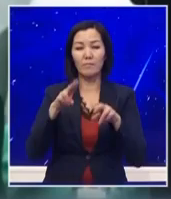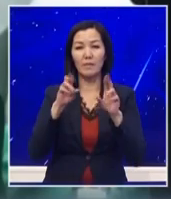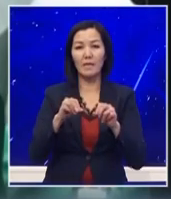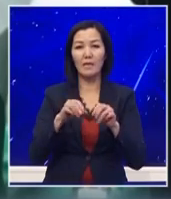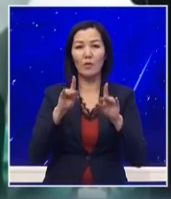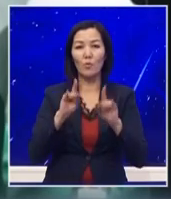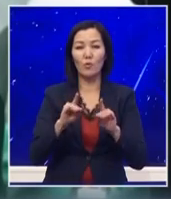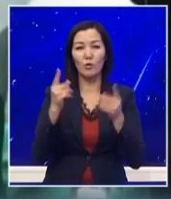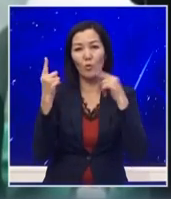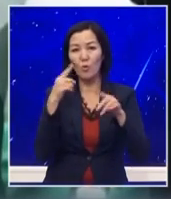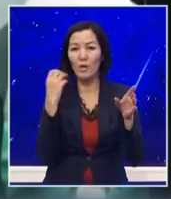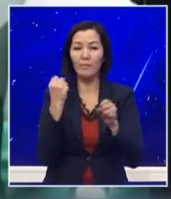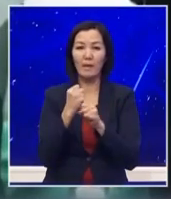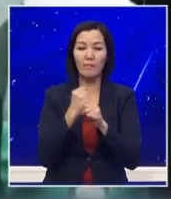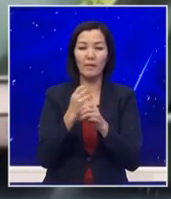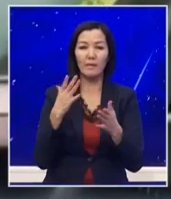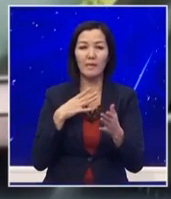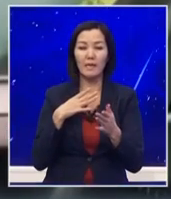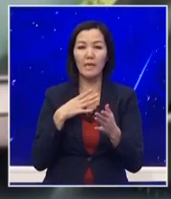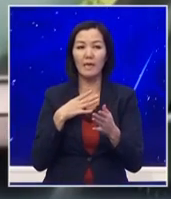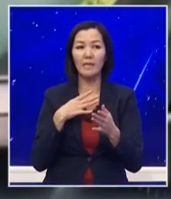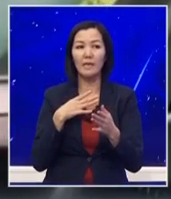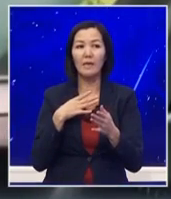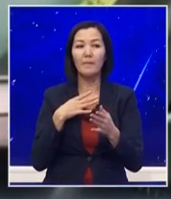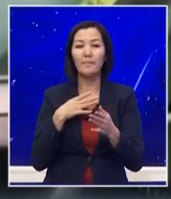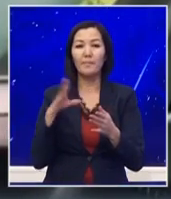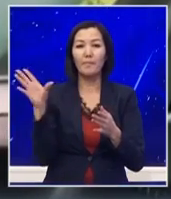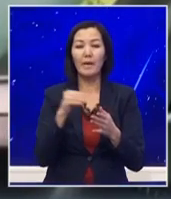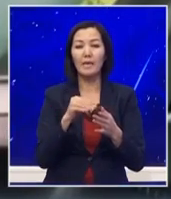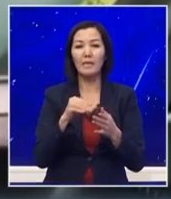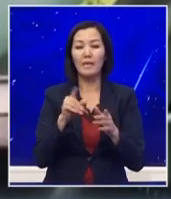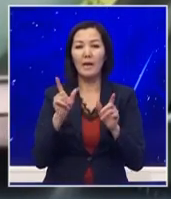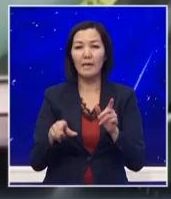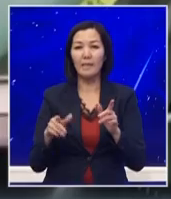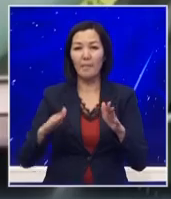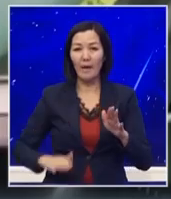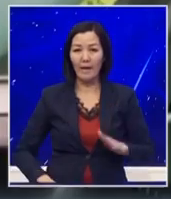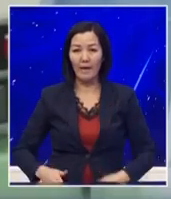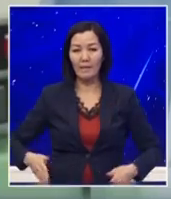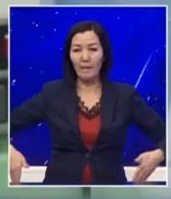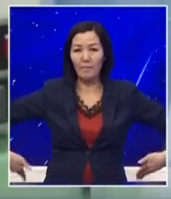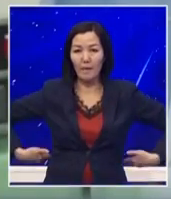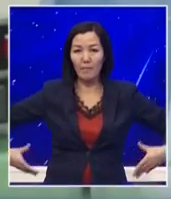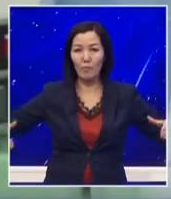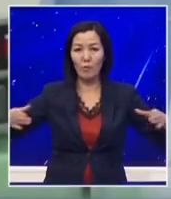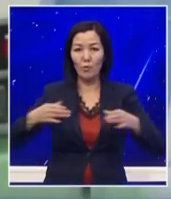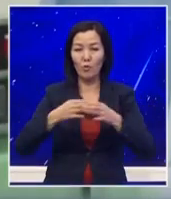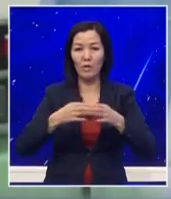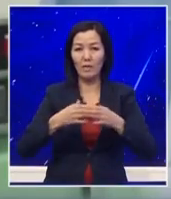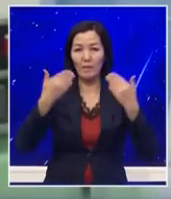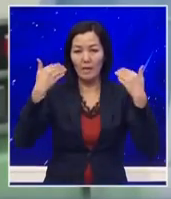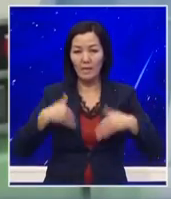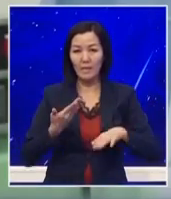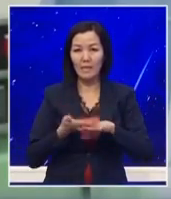құрылғы зауыт жұмысшылар мен хирургтер сияқты мамандарға арналған. Бірегей құрал адам аяғына арнайы белбеу арқылы бекітіліп, оның денесіне түсетін